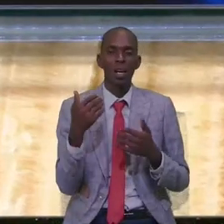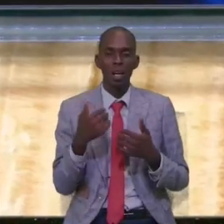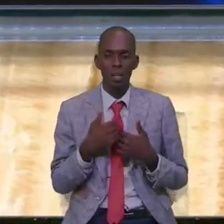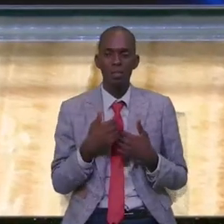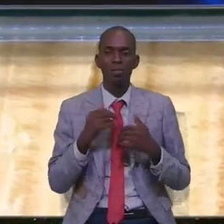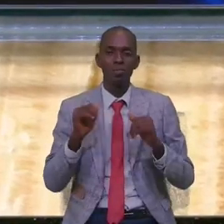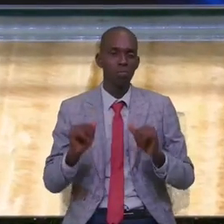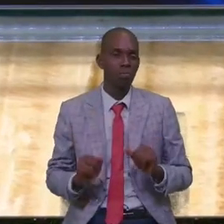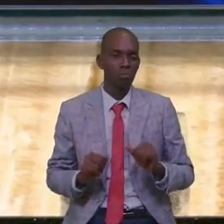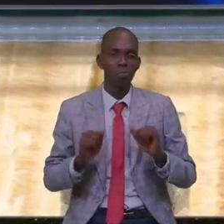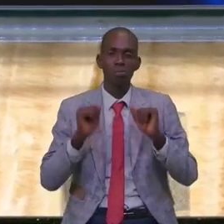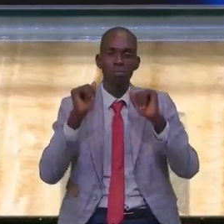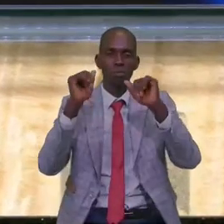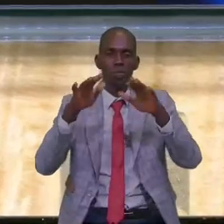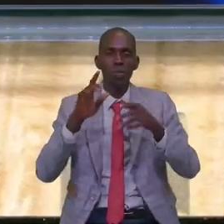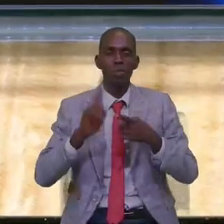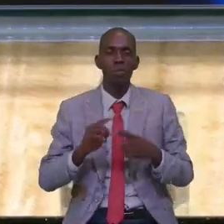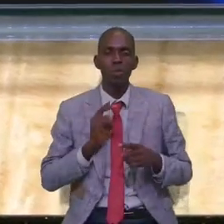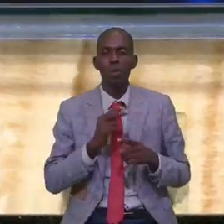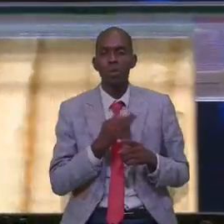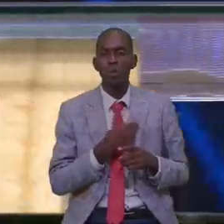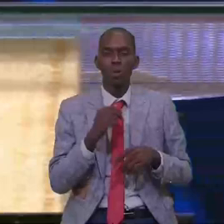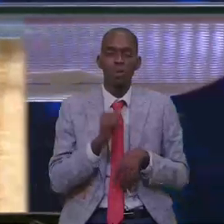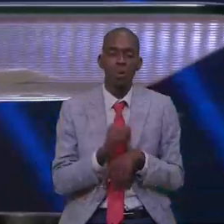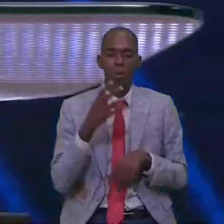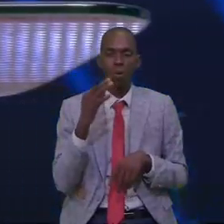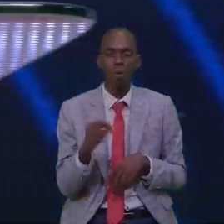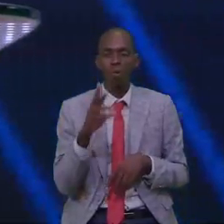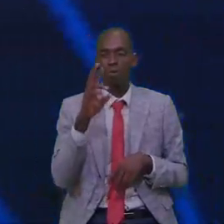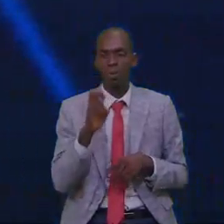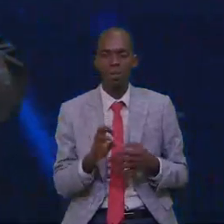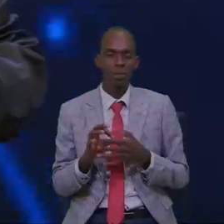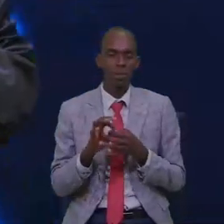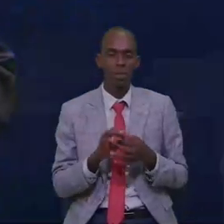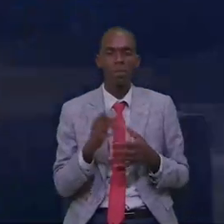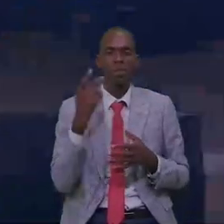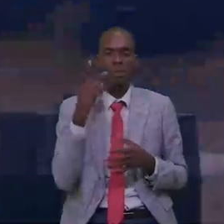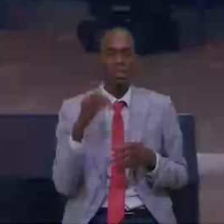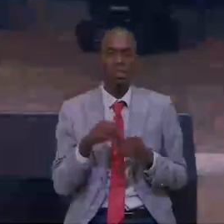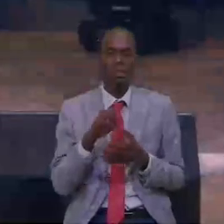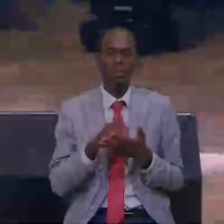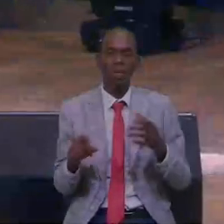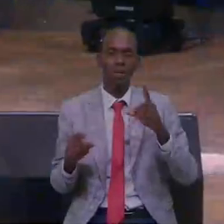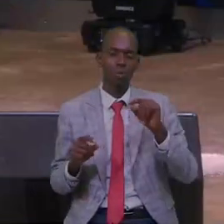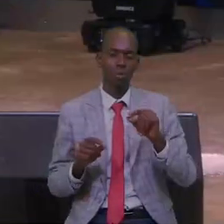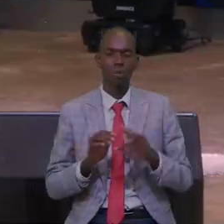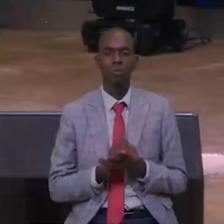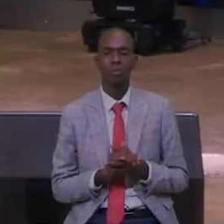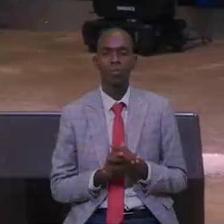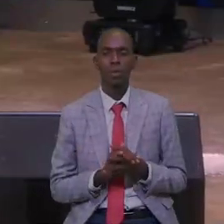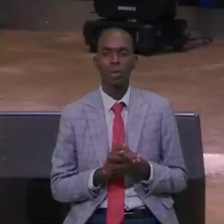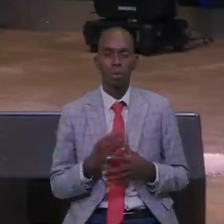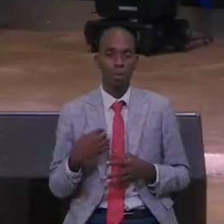la parole de la réconciliation. Le verset 20 dit, nous faisons